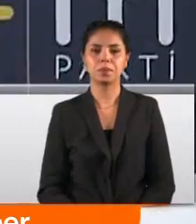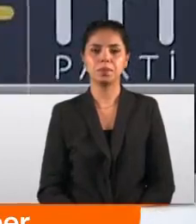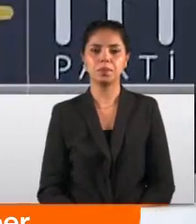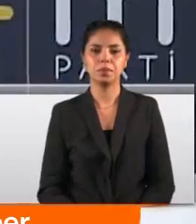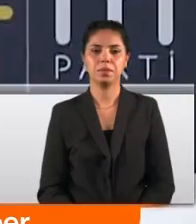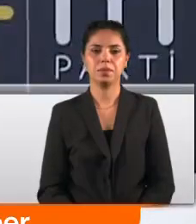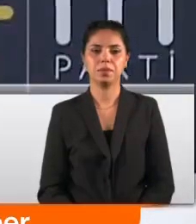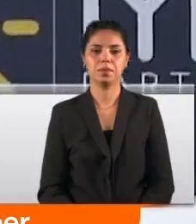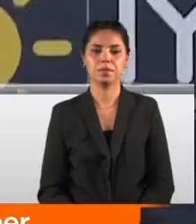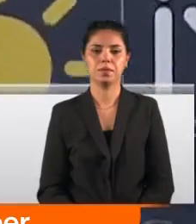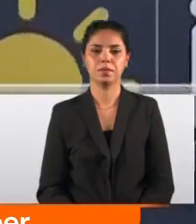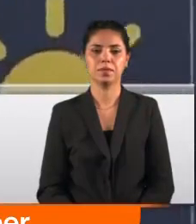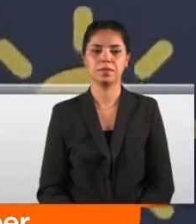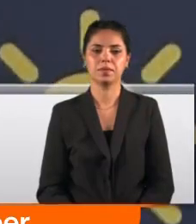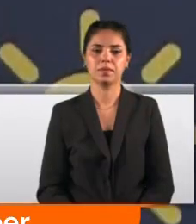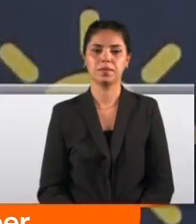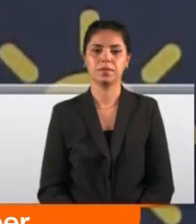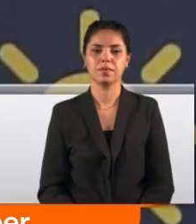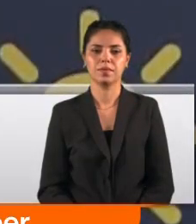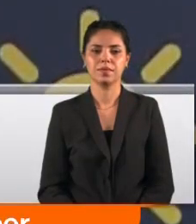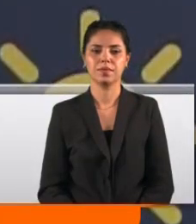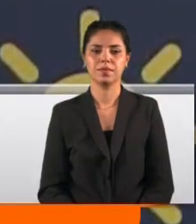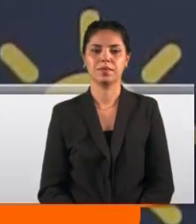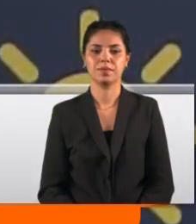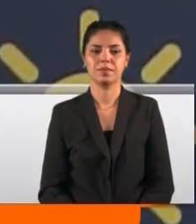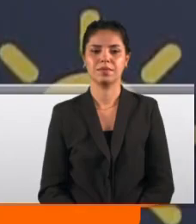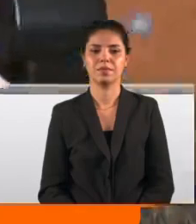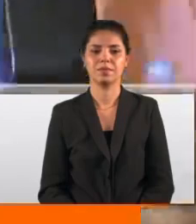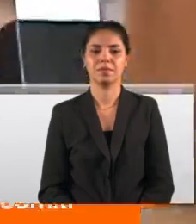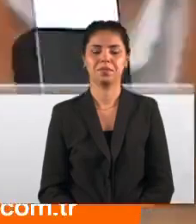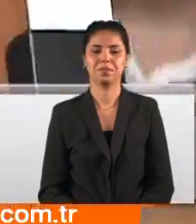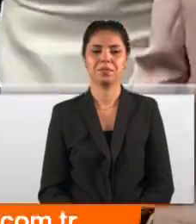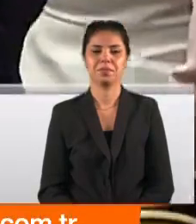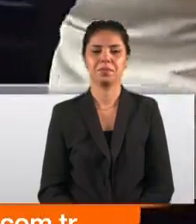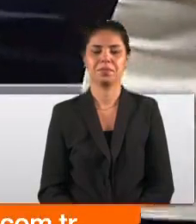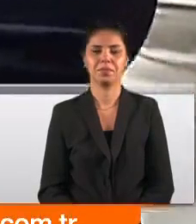İzmir'e çok iyi gelecek. İzmir'i kokudan kurtaracak.